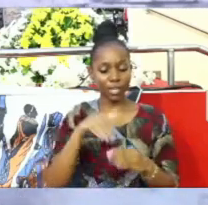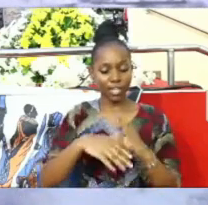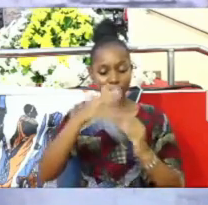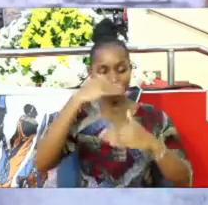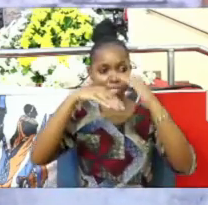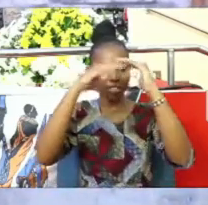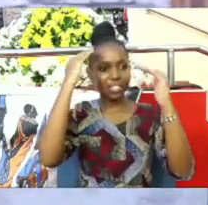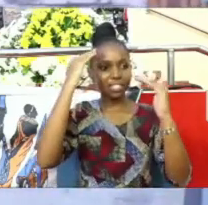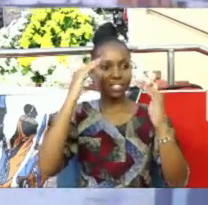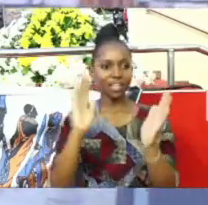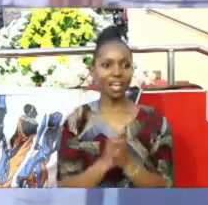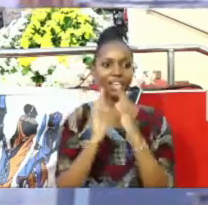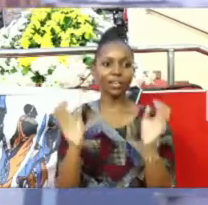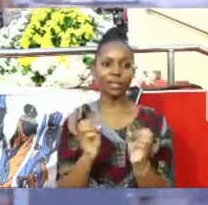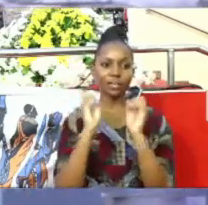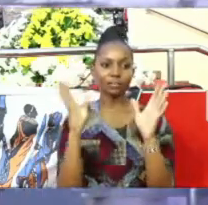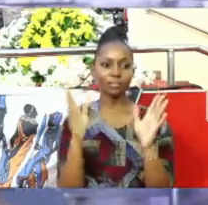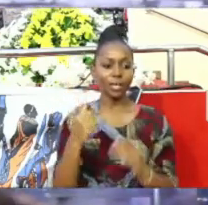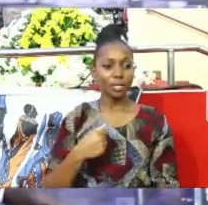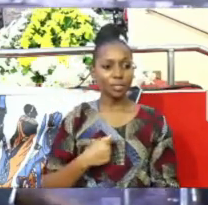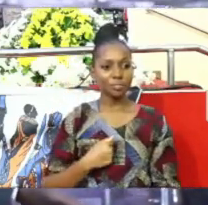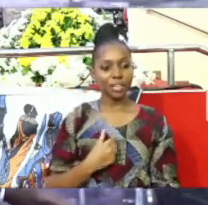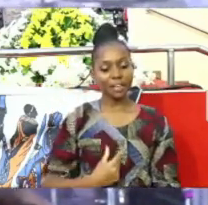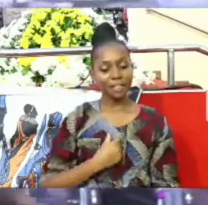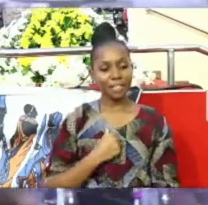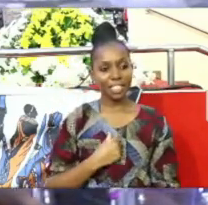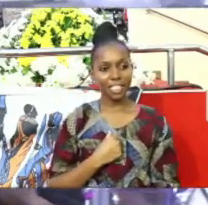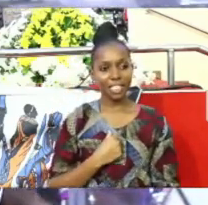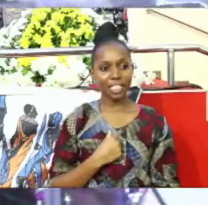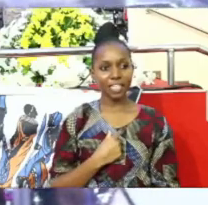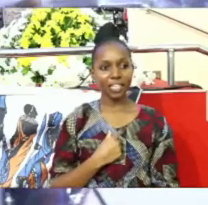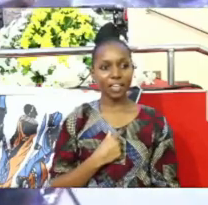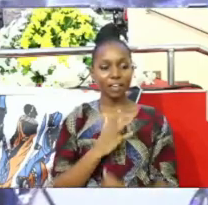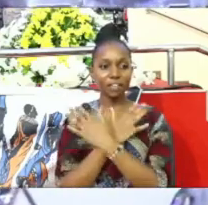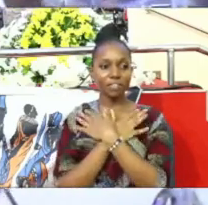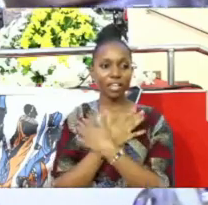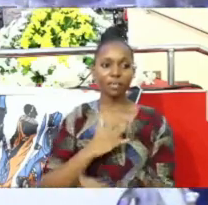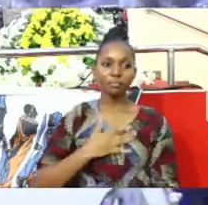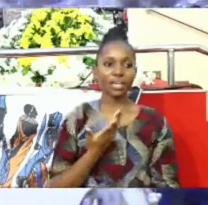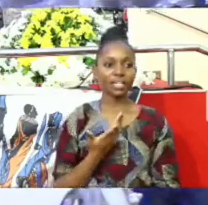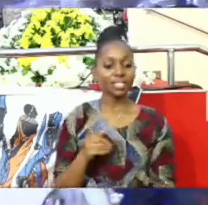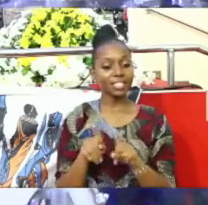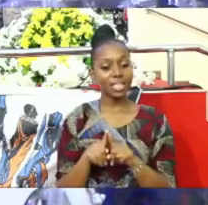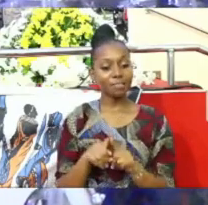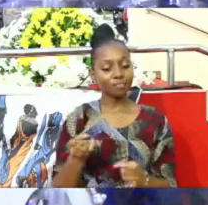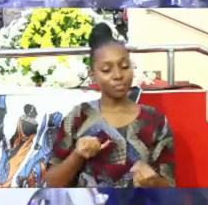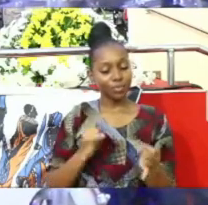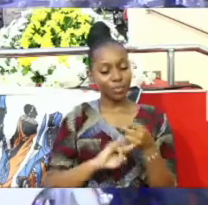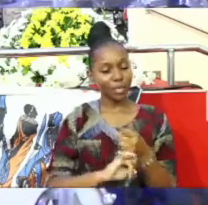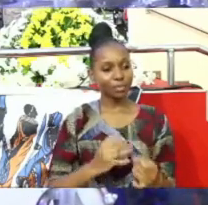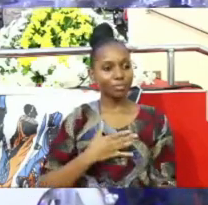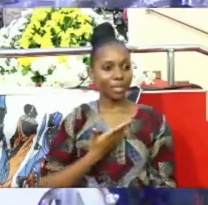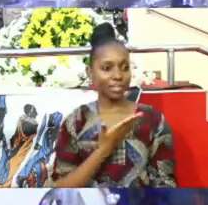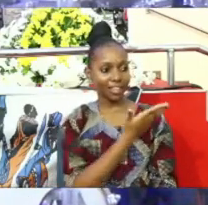Hallelujah. Hallelujah. I went to visit my friends. Nilikuwa naenda kuwatembelea. I went to visit my wife when she was in the university. Kwa naenda kumtembelea mke